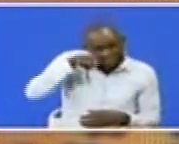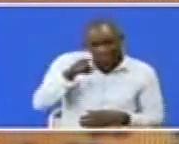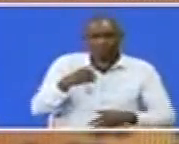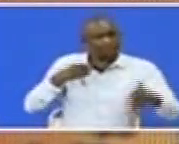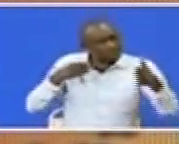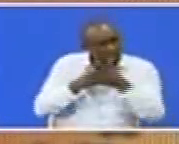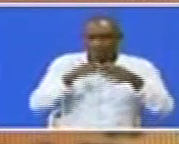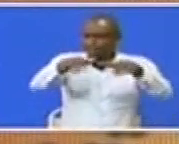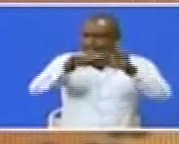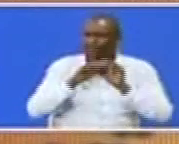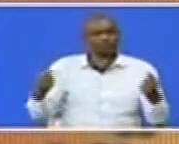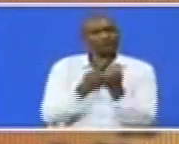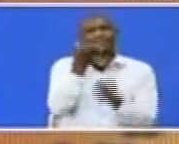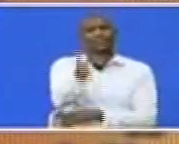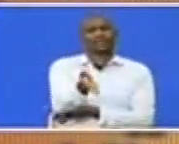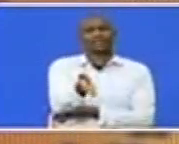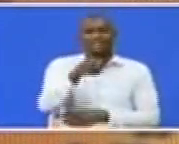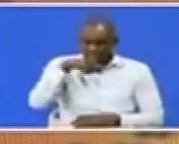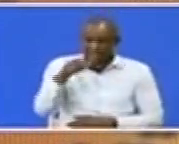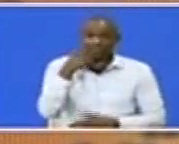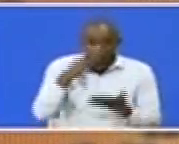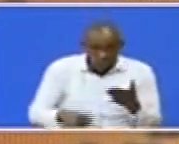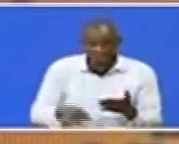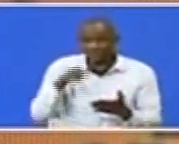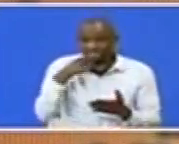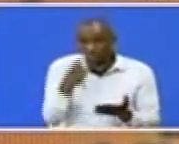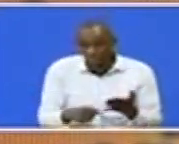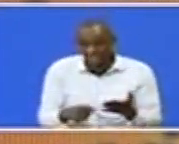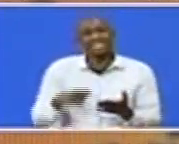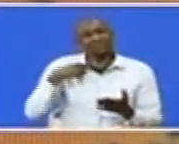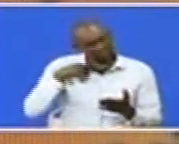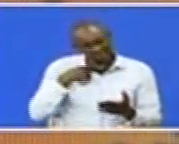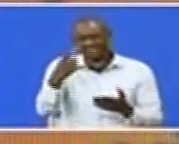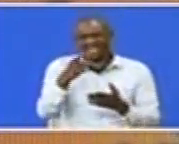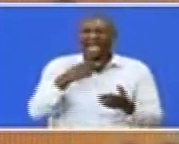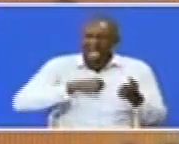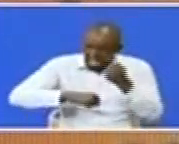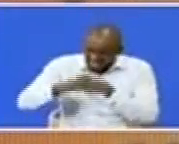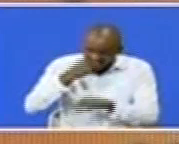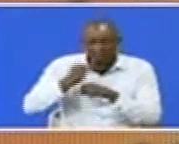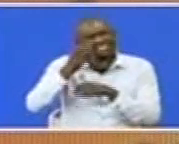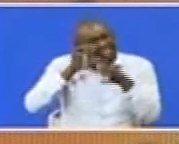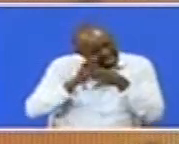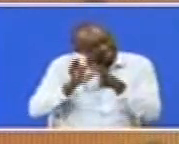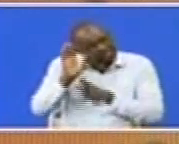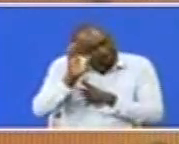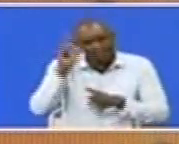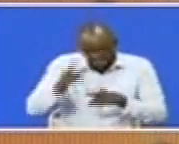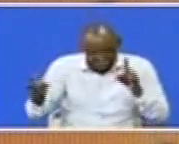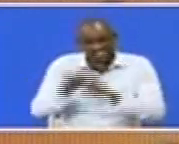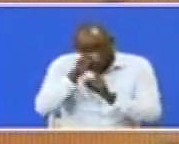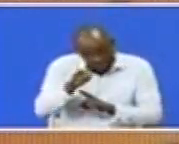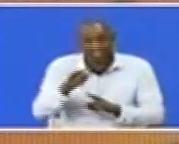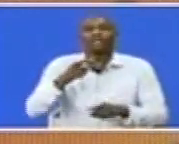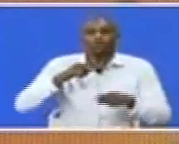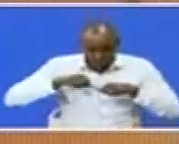kuzuia mazishi kufanyika akilalamikia kutotizamwa ama kutotimizwa kwa mojawapo ya desturi za jamii. Mwanahabari